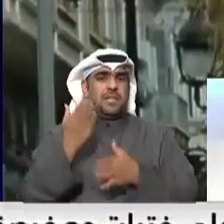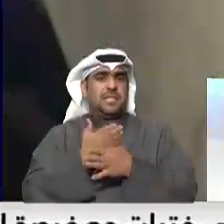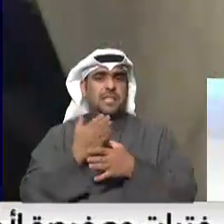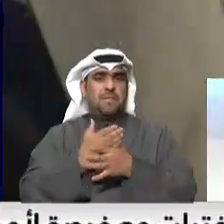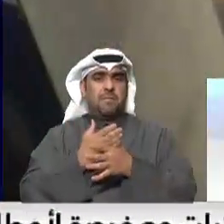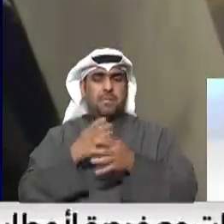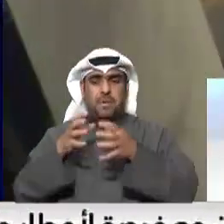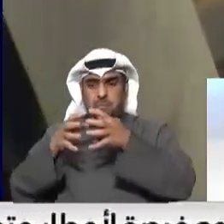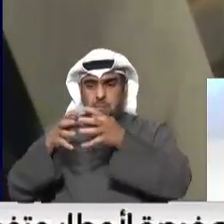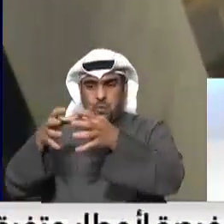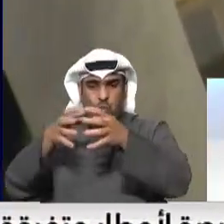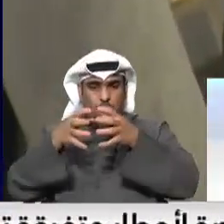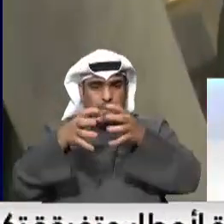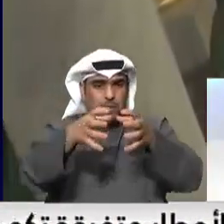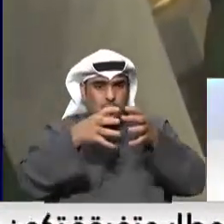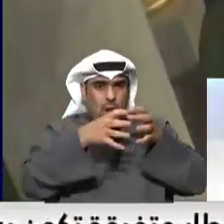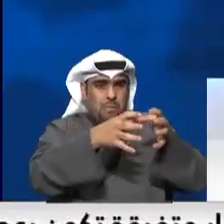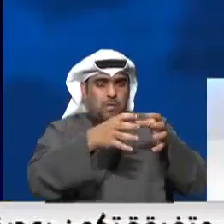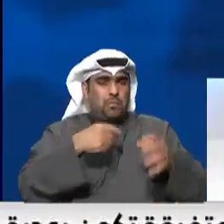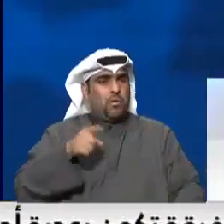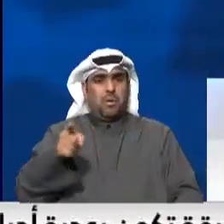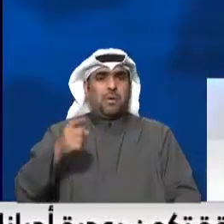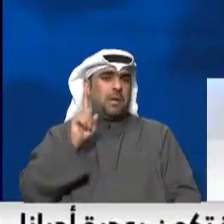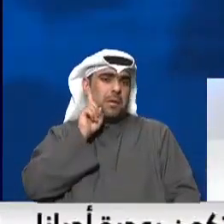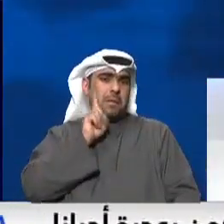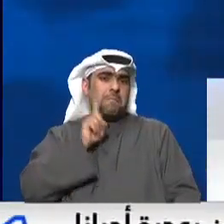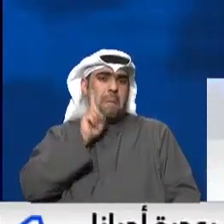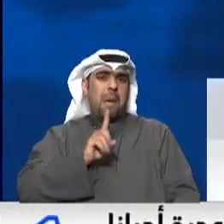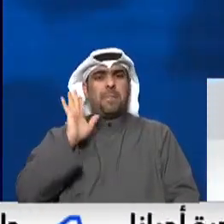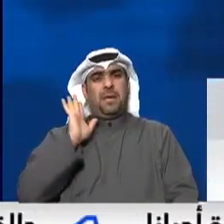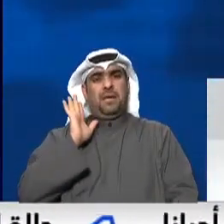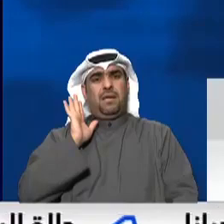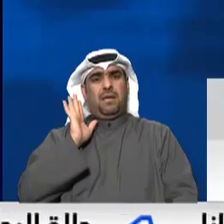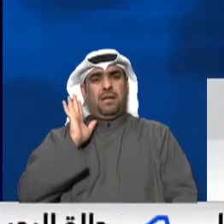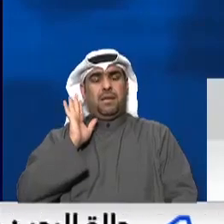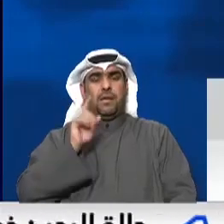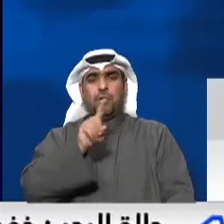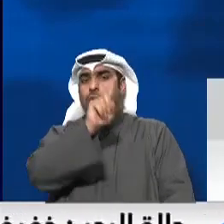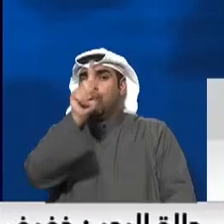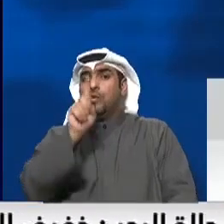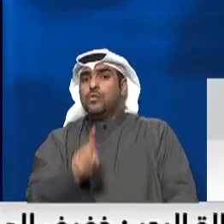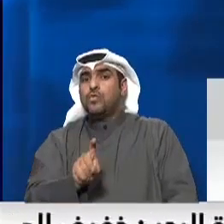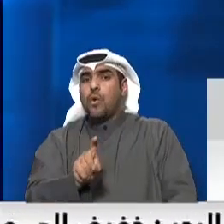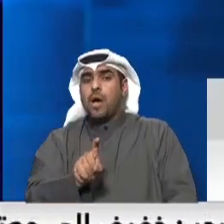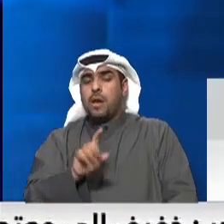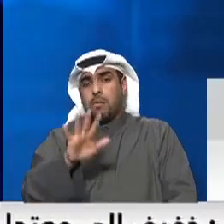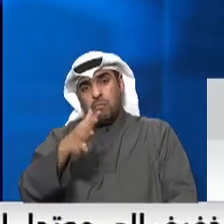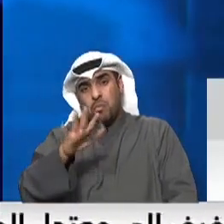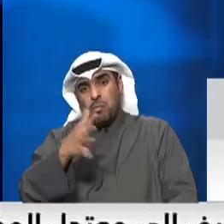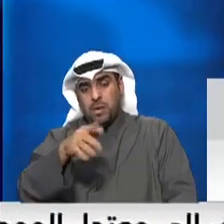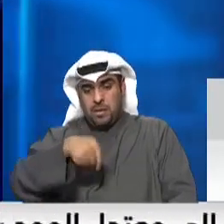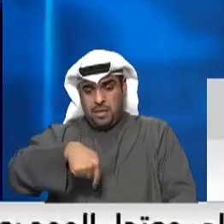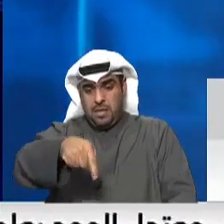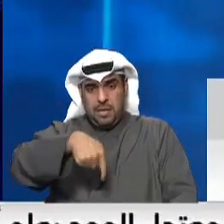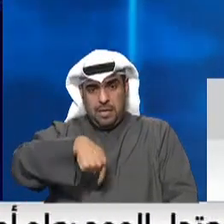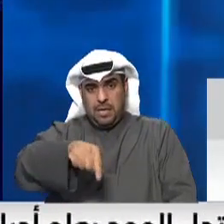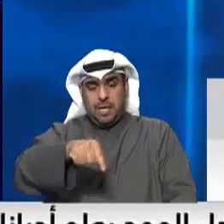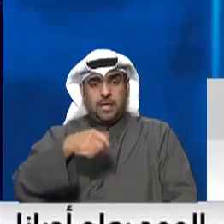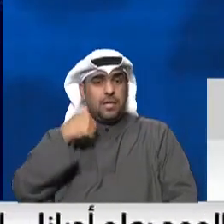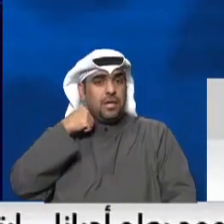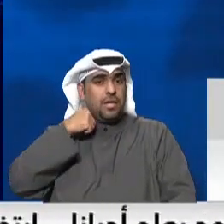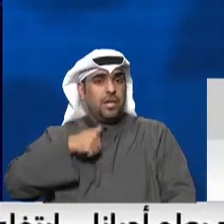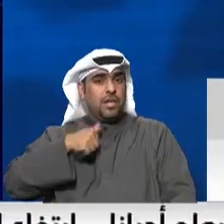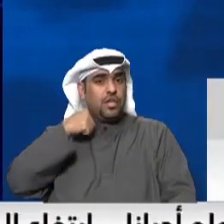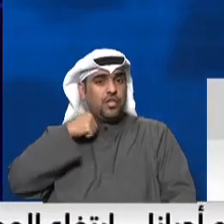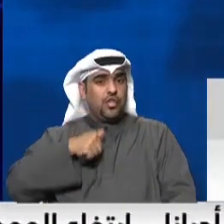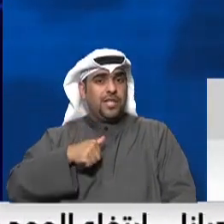كانت سيئة. ناجح، ربما تكون هناك ترتيبات جديدة، لا سيما أن جلسة البرلمان الجديد تعقد في ظل عدم